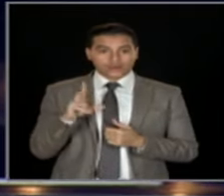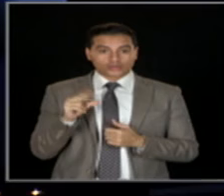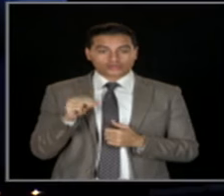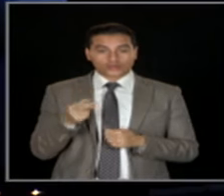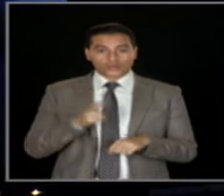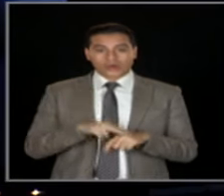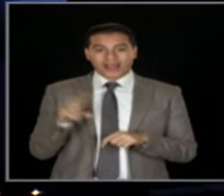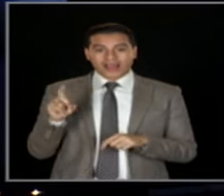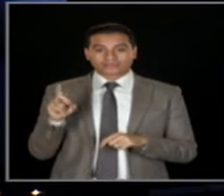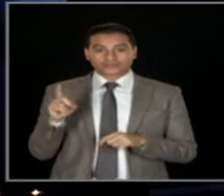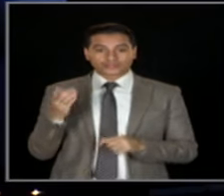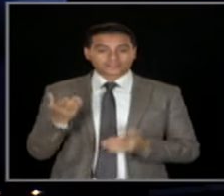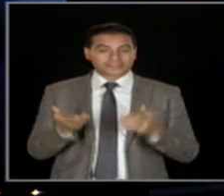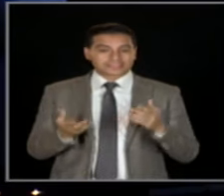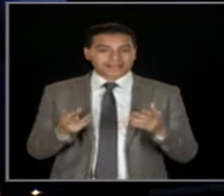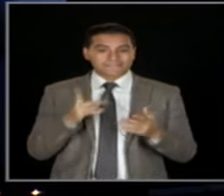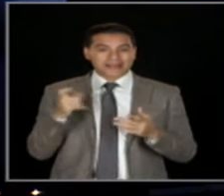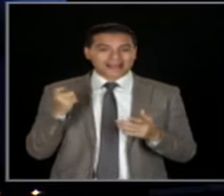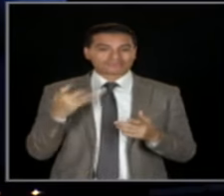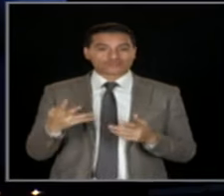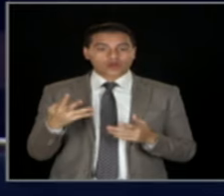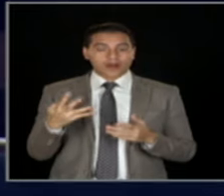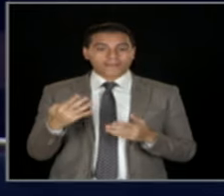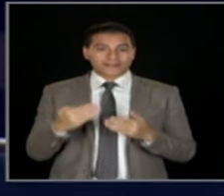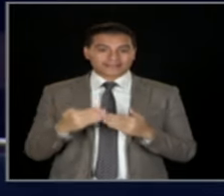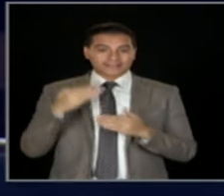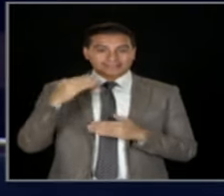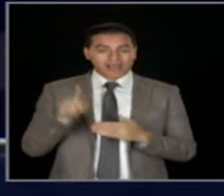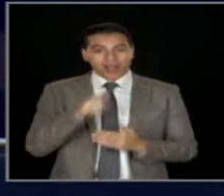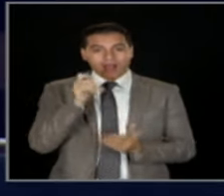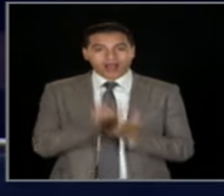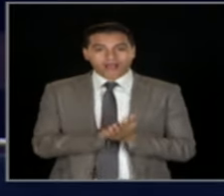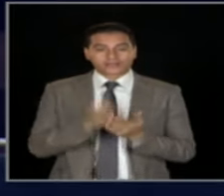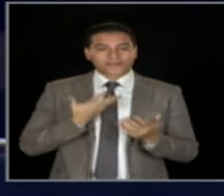120 و25 145، تسهلوا على